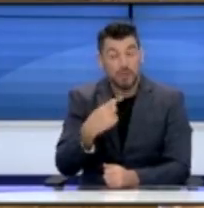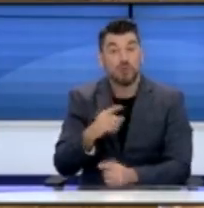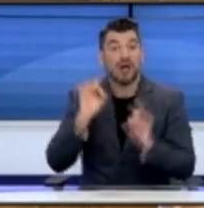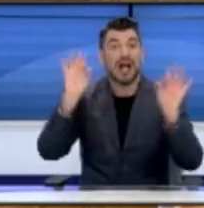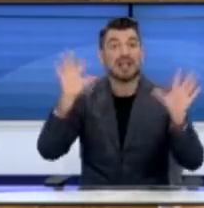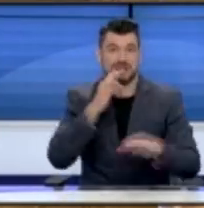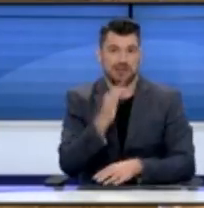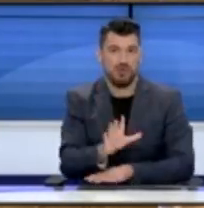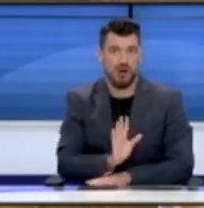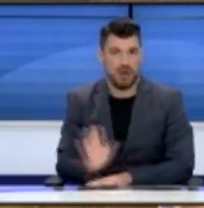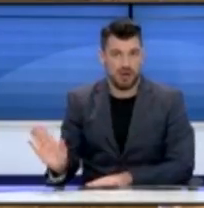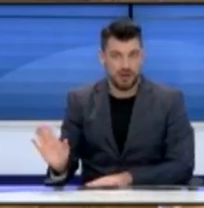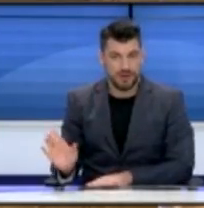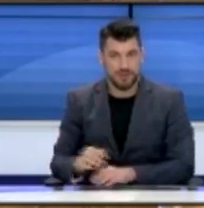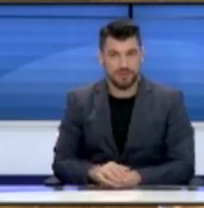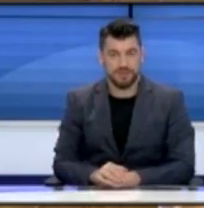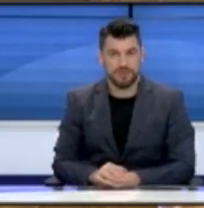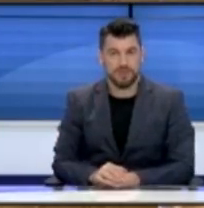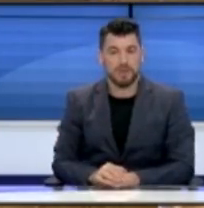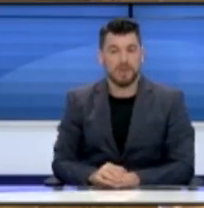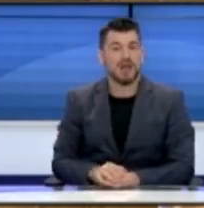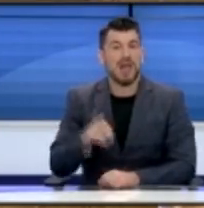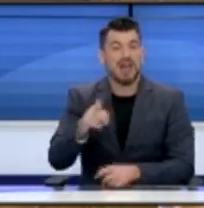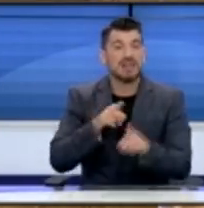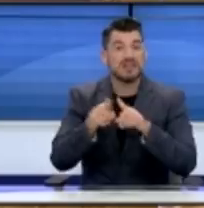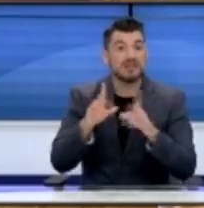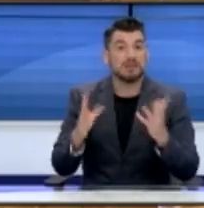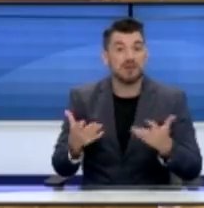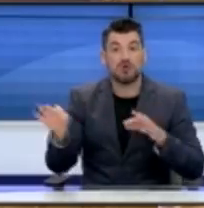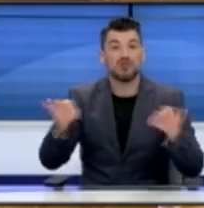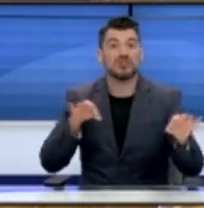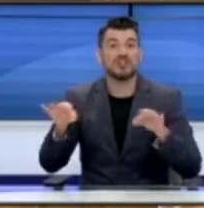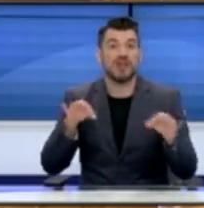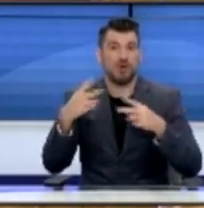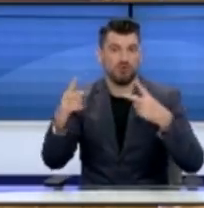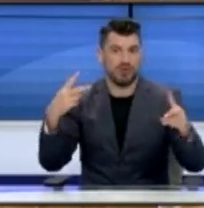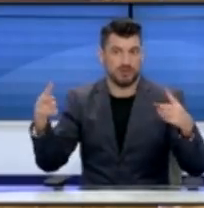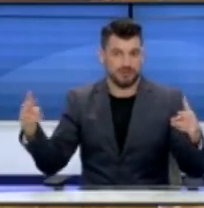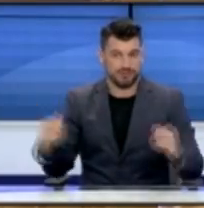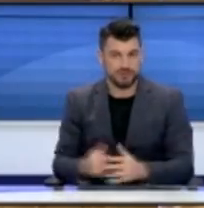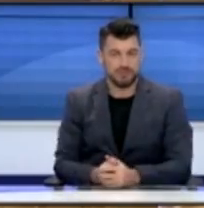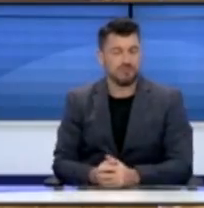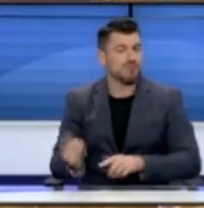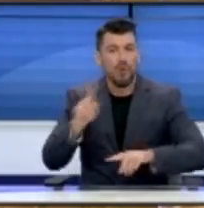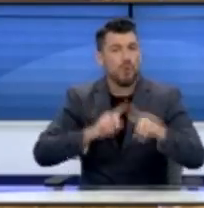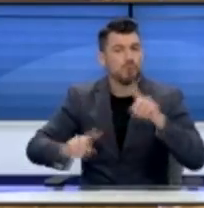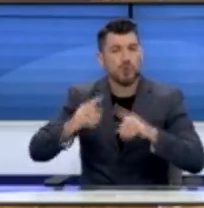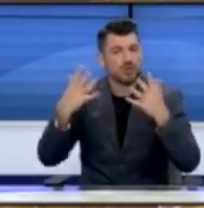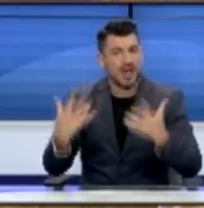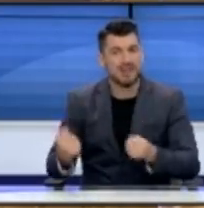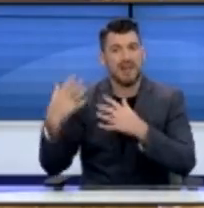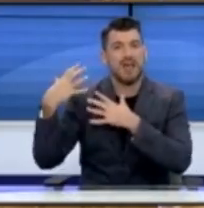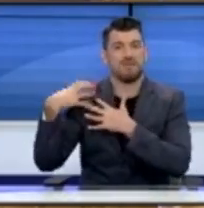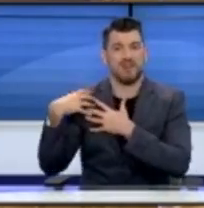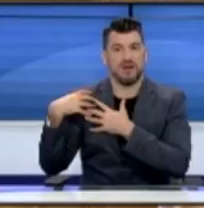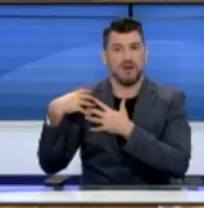την αποδυνάμωση του επιχειρησιακού σχεδιασμού του. Ποιος έχει την ευθύνη για το γεγονός